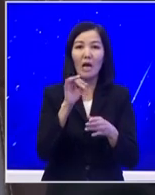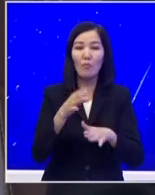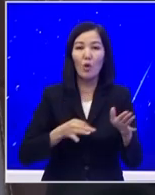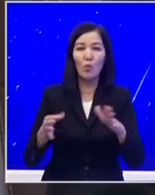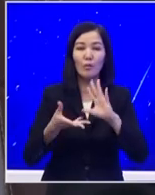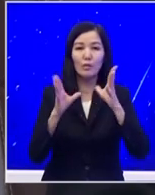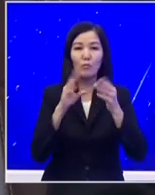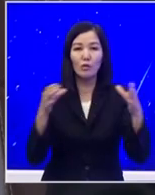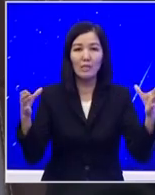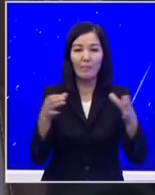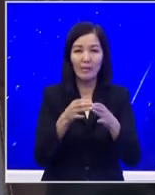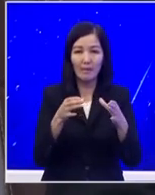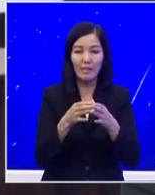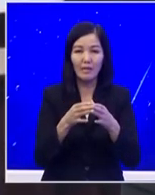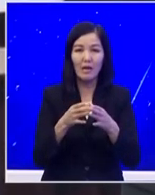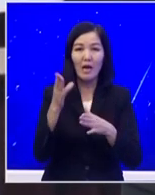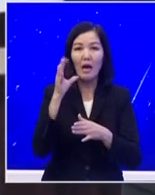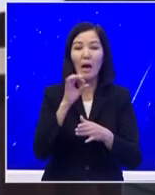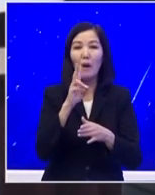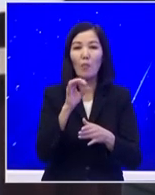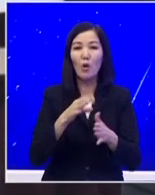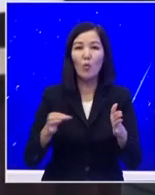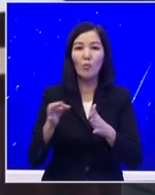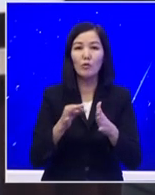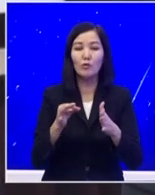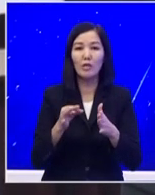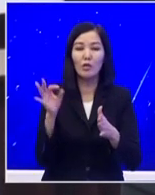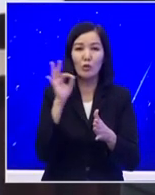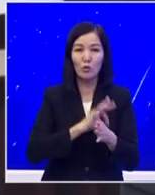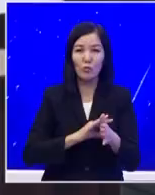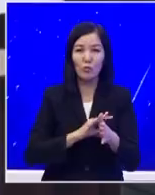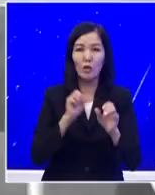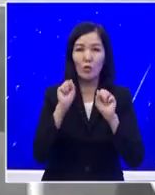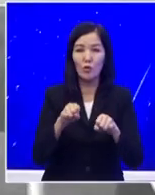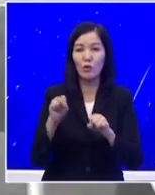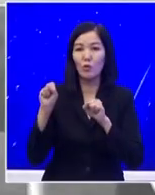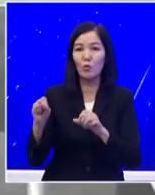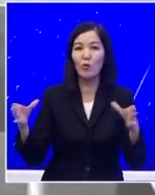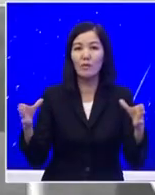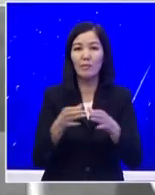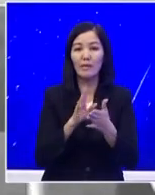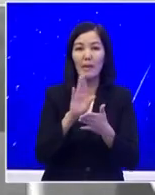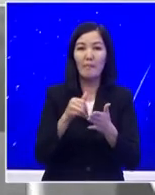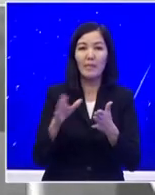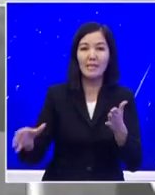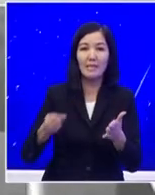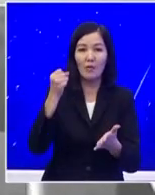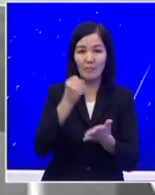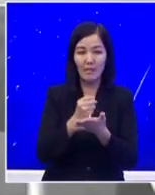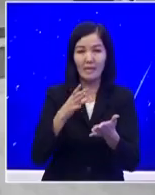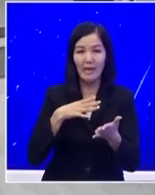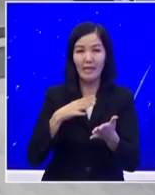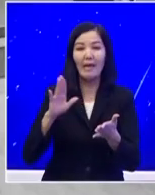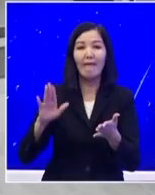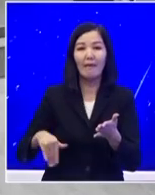комитетінің Ақмола облысы бойынша департаментінің Ақмола облысы тұтынушылар құқықтарын қорғау департаментінің басшысы